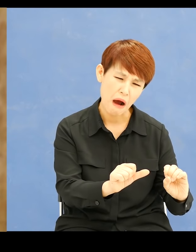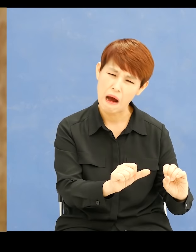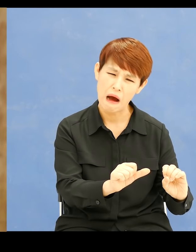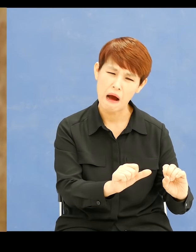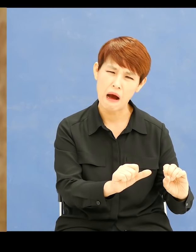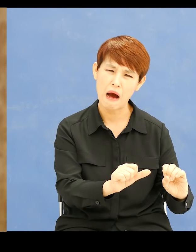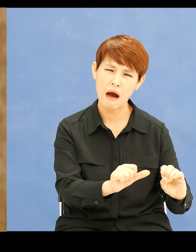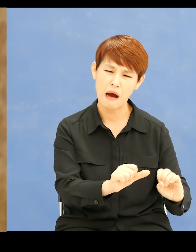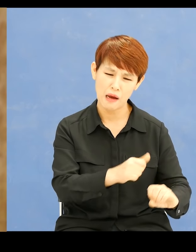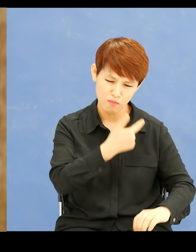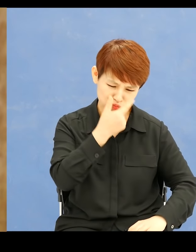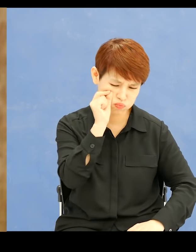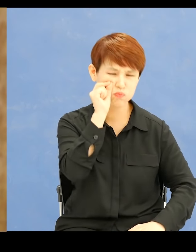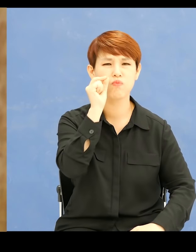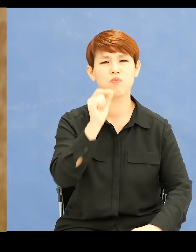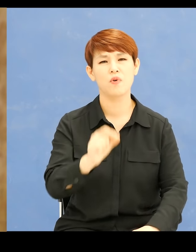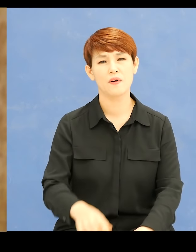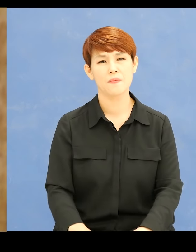되는 목사더라고요.